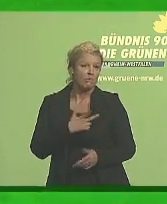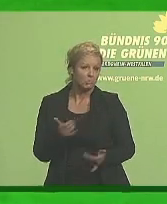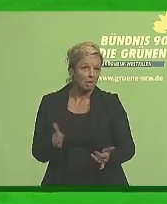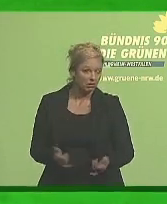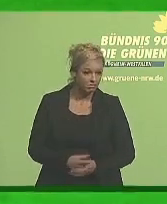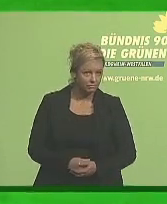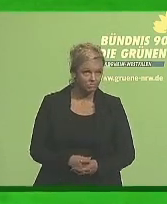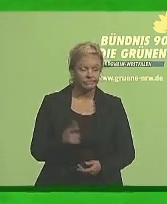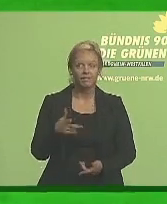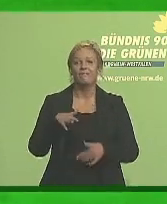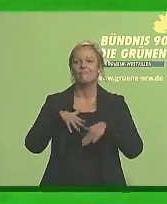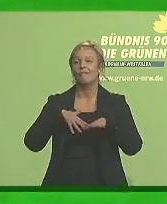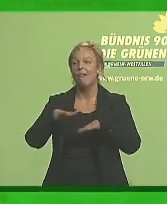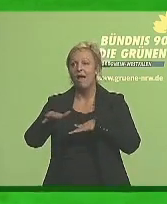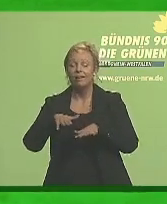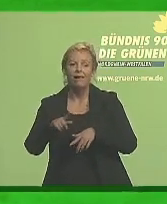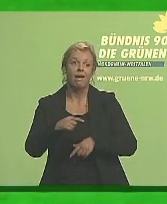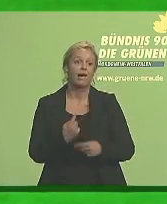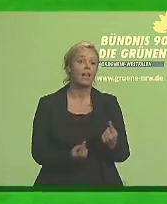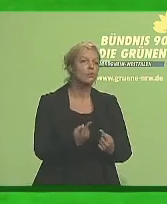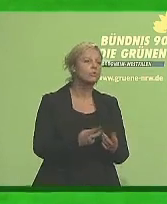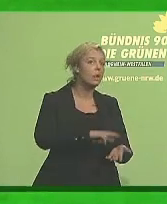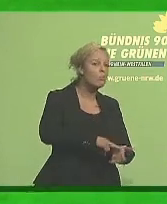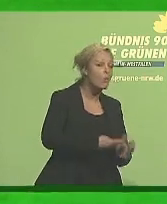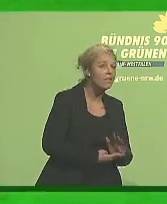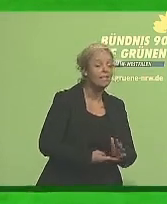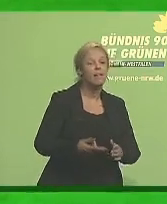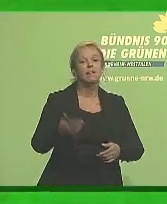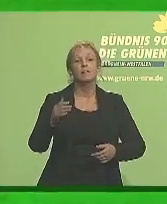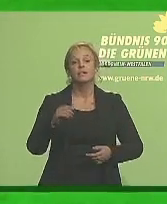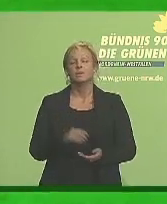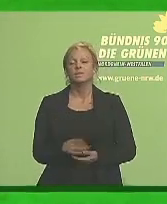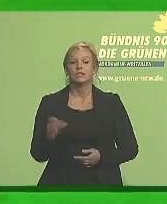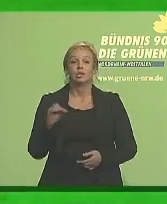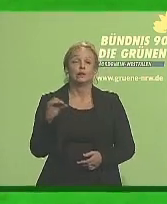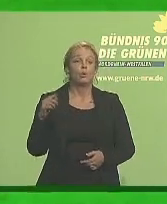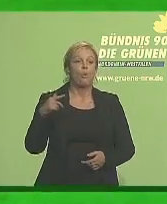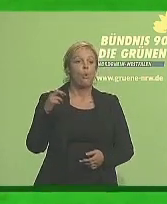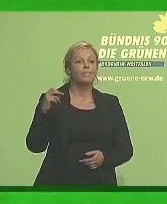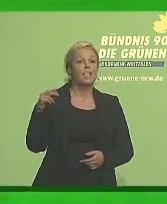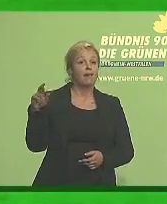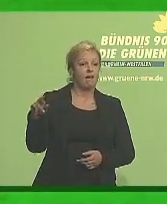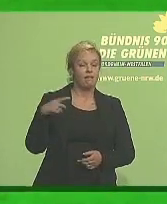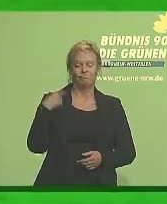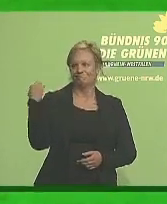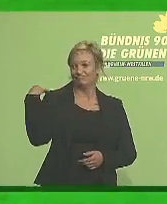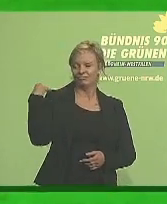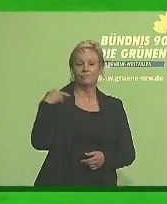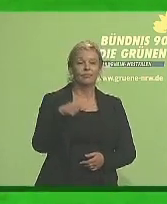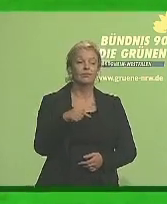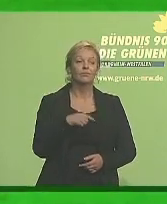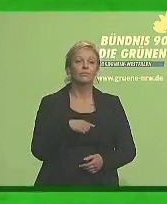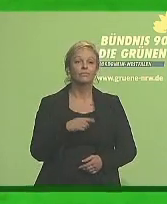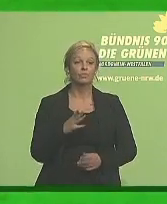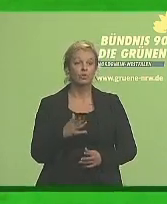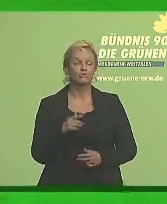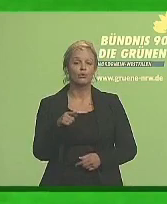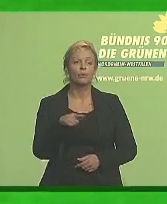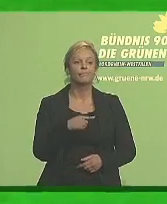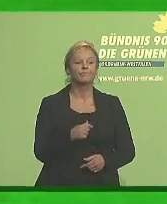den Verkehr angeht und was Industriepolitik angeht, Oettinger hat vor kurzem an die Chefs